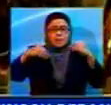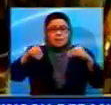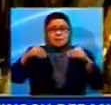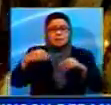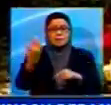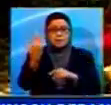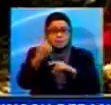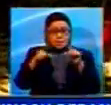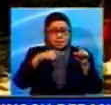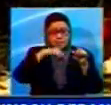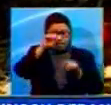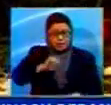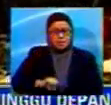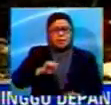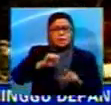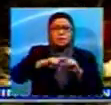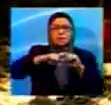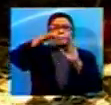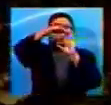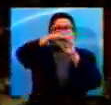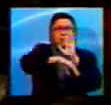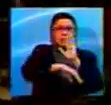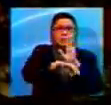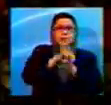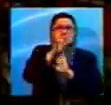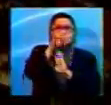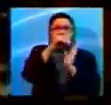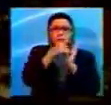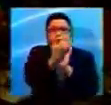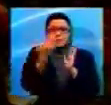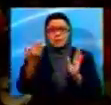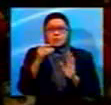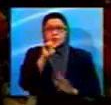Selatan Jun susut r20 kepada r550